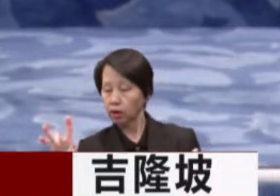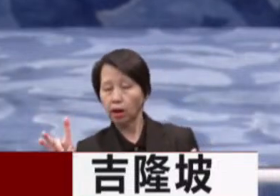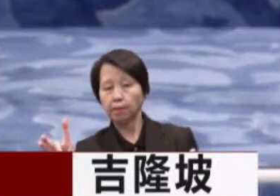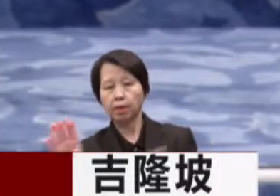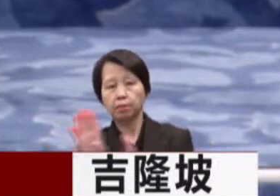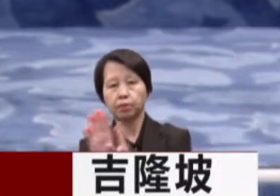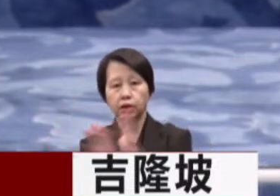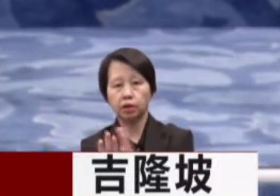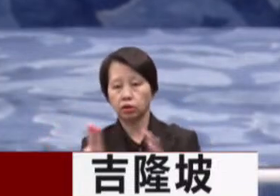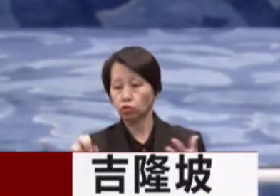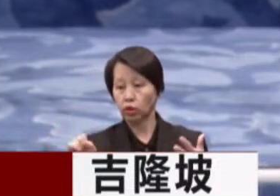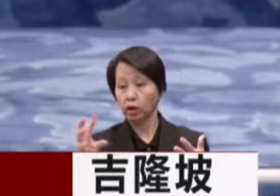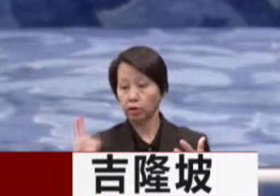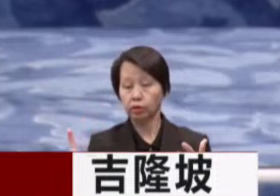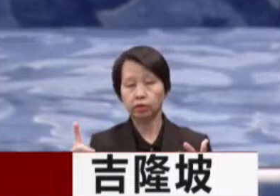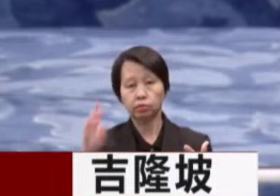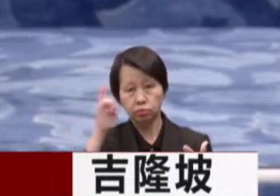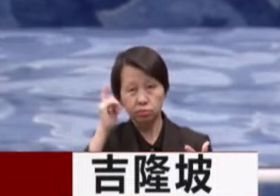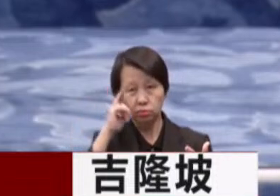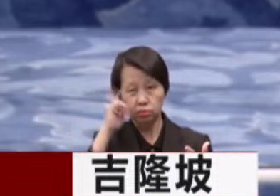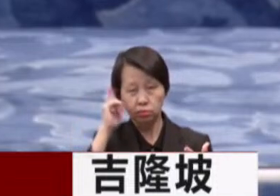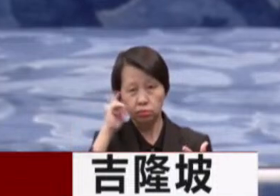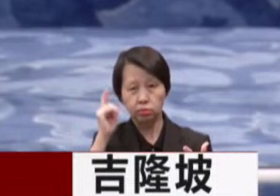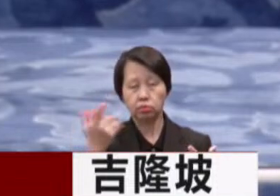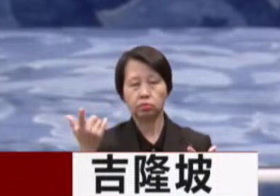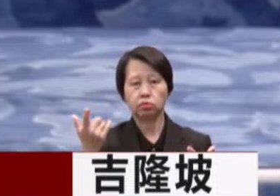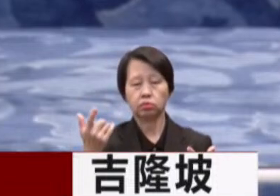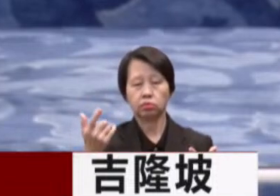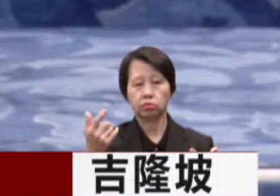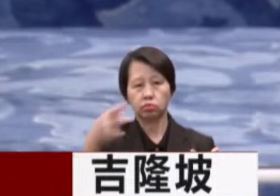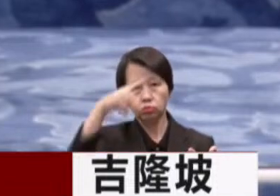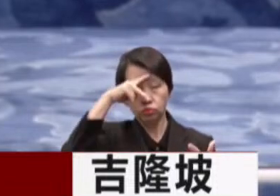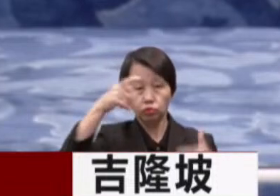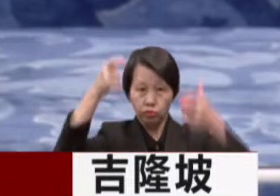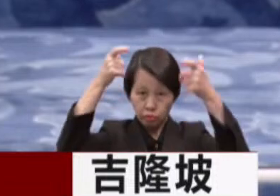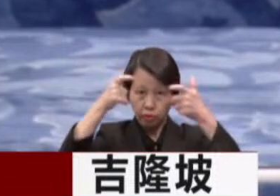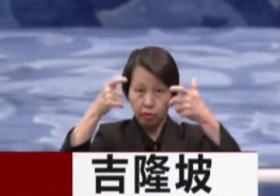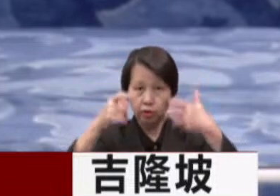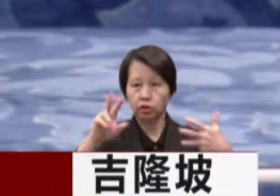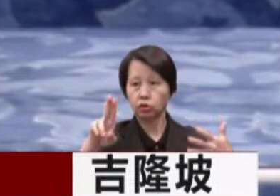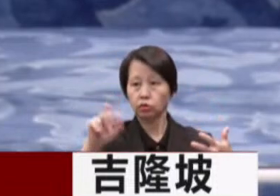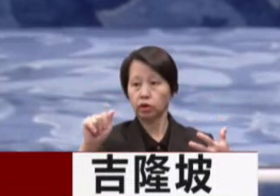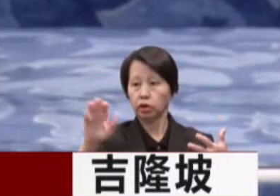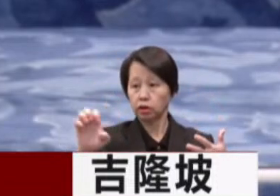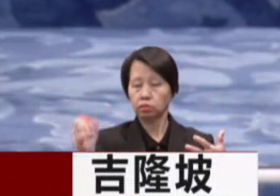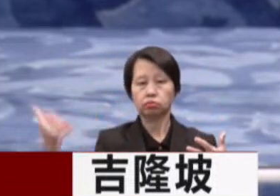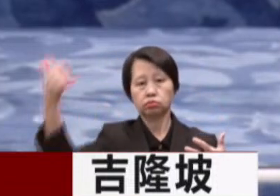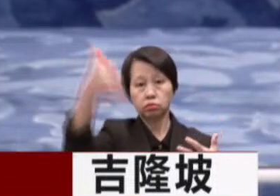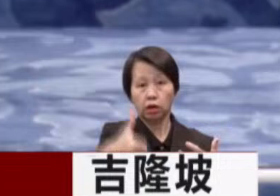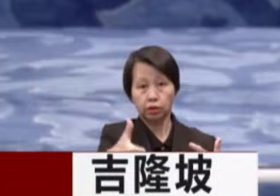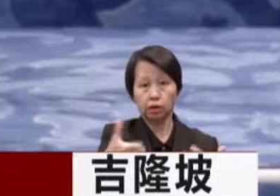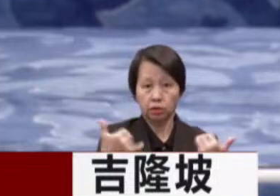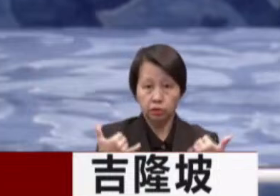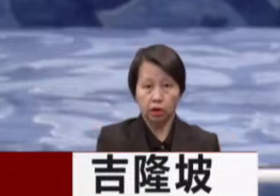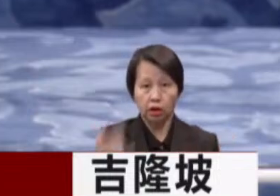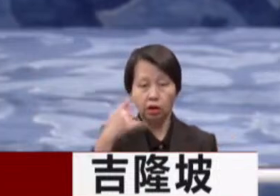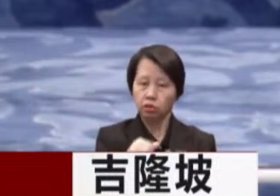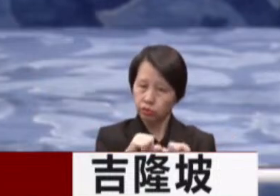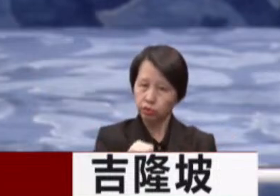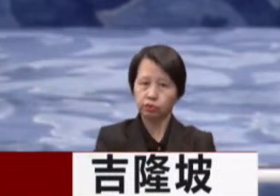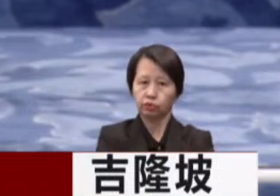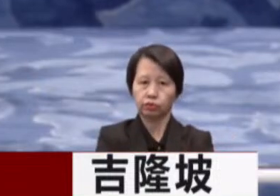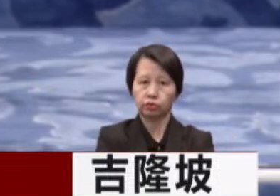$1.8 billion dan seperti yang kita tahu putera mahkota UAE hadir sekarang untuk